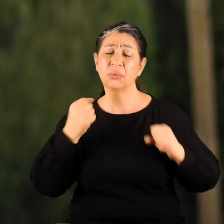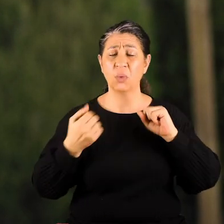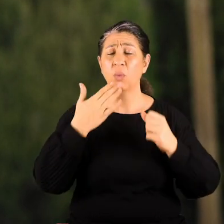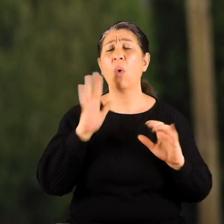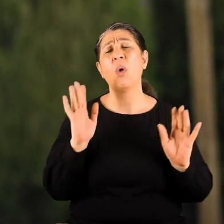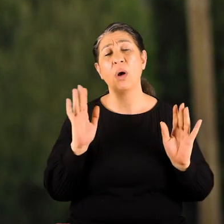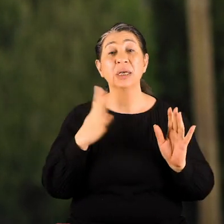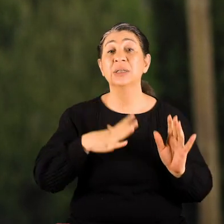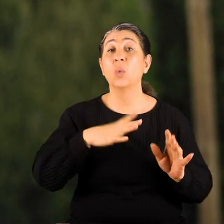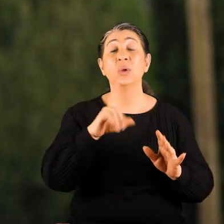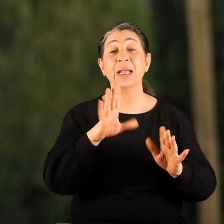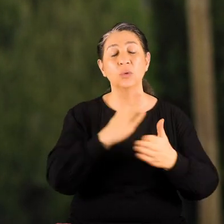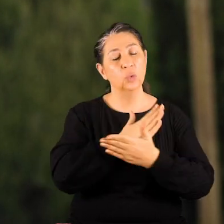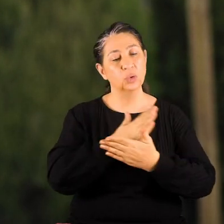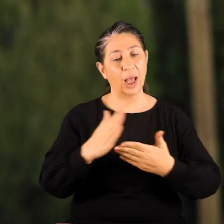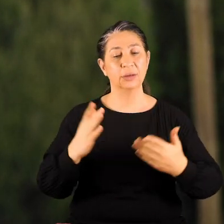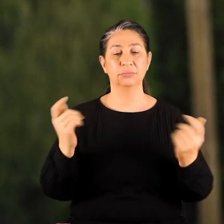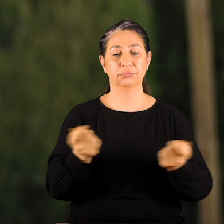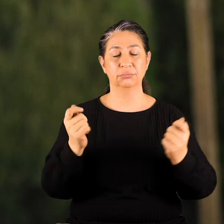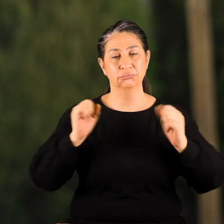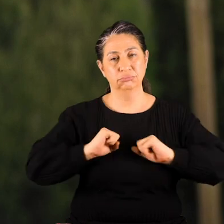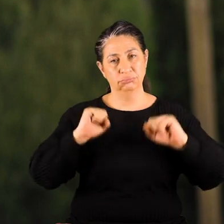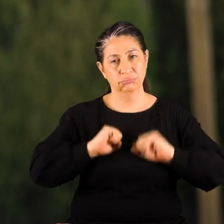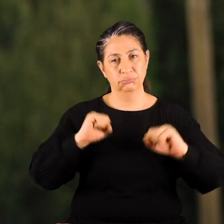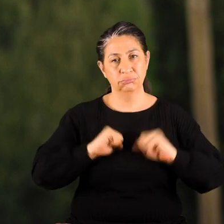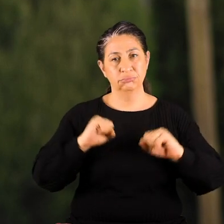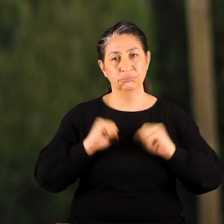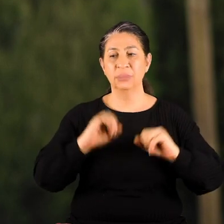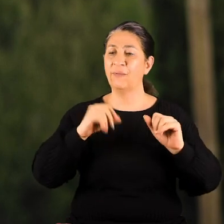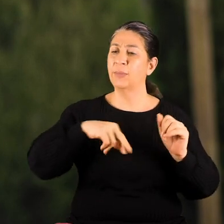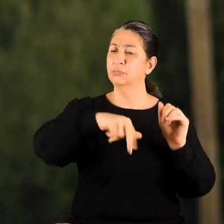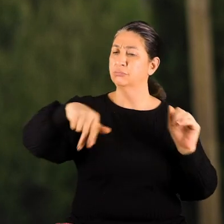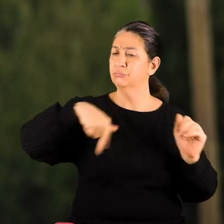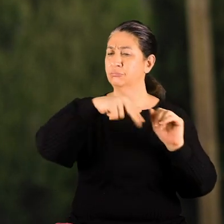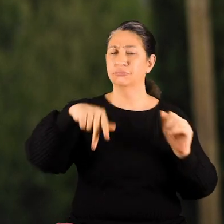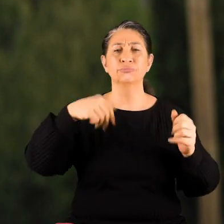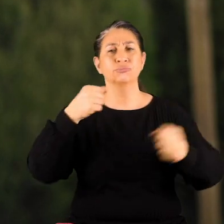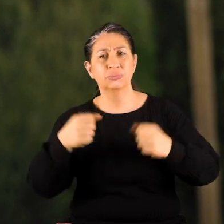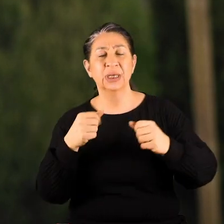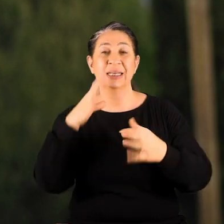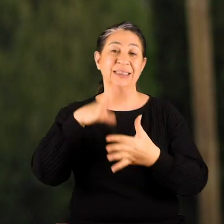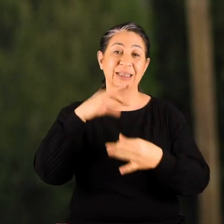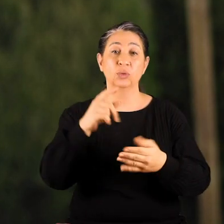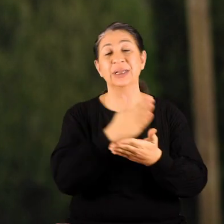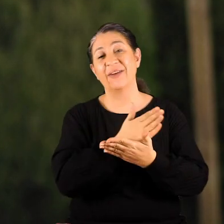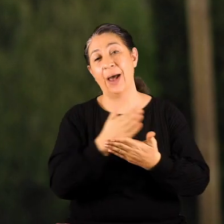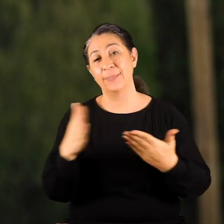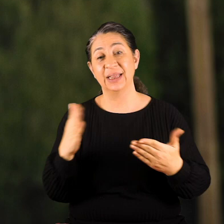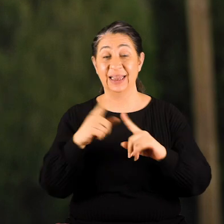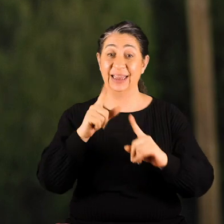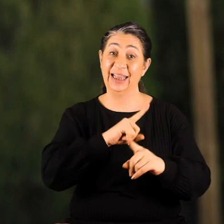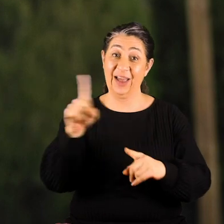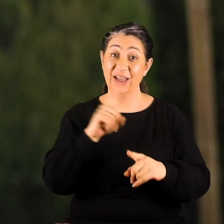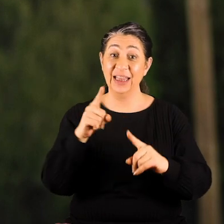O değil istedikleri. Düzenli hareket eden, düzenli mobil olan insanlar ve bunu sürdürmek